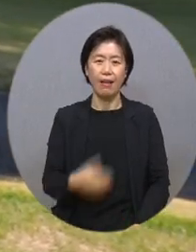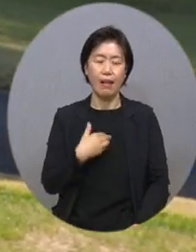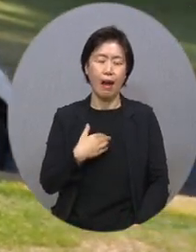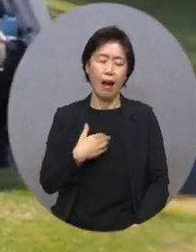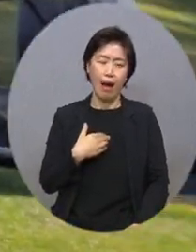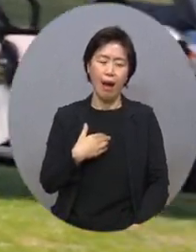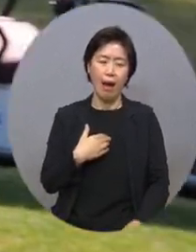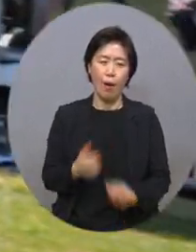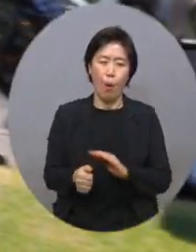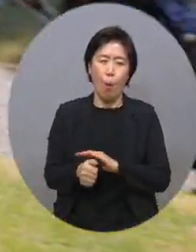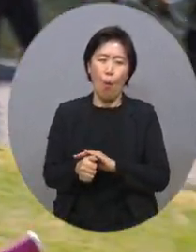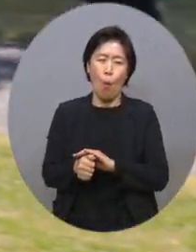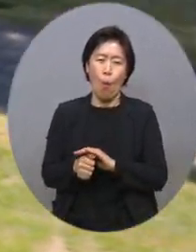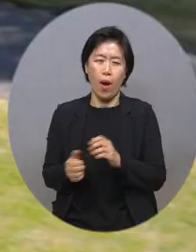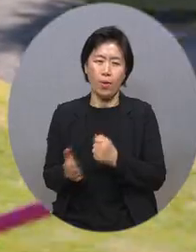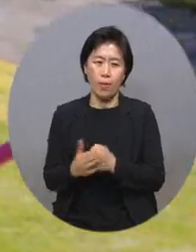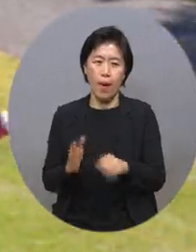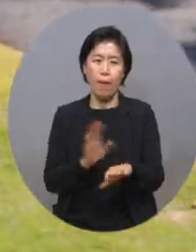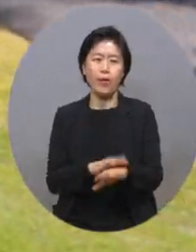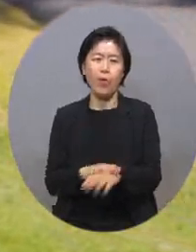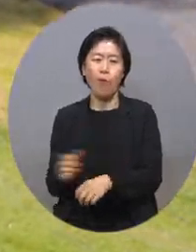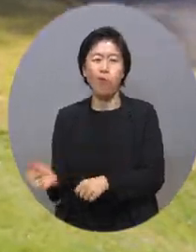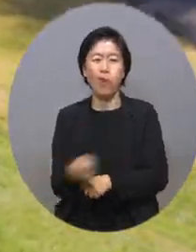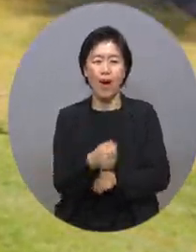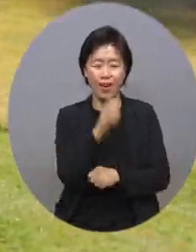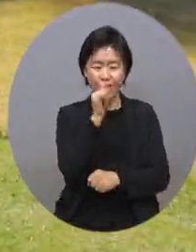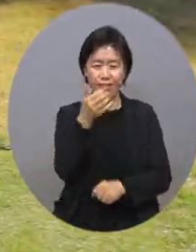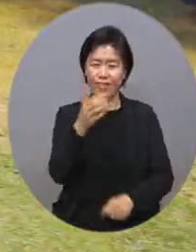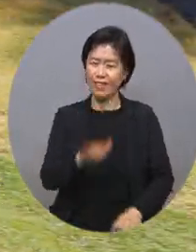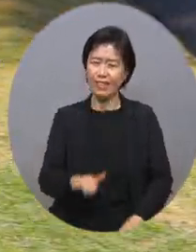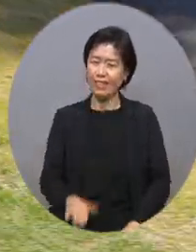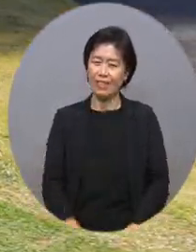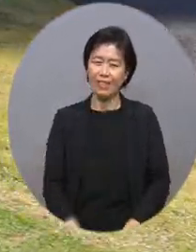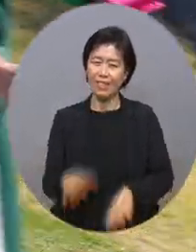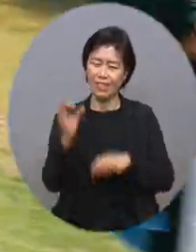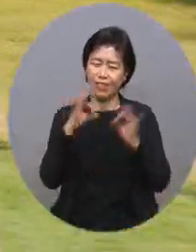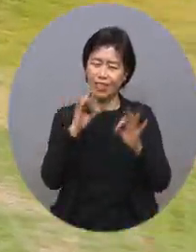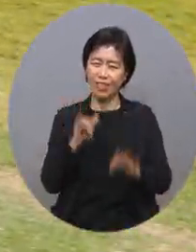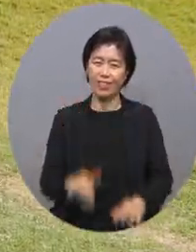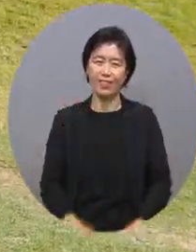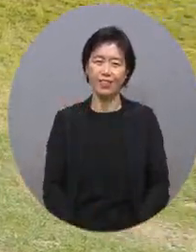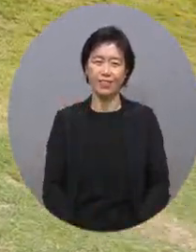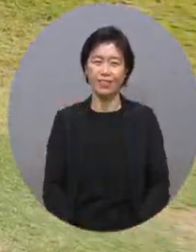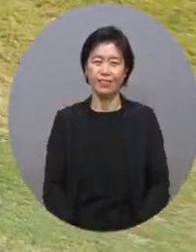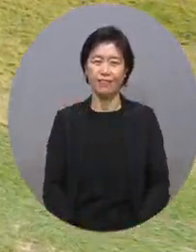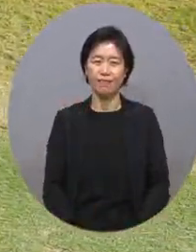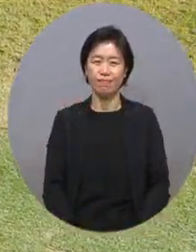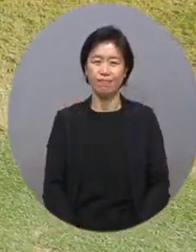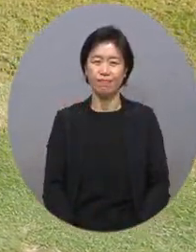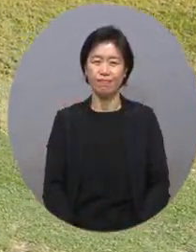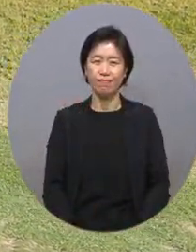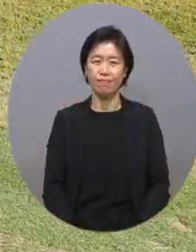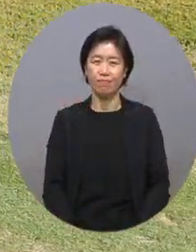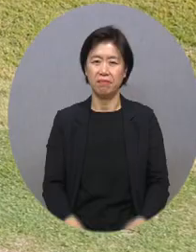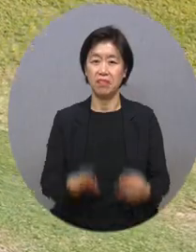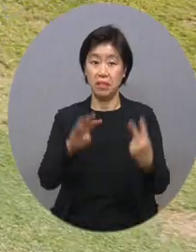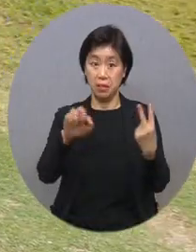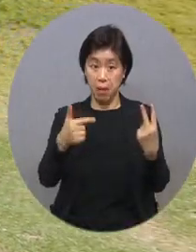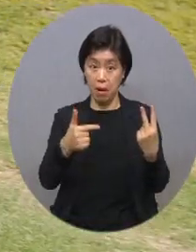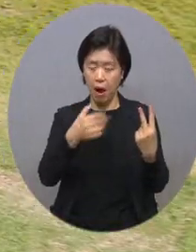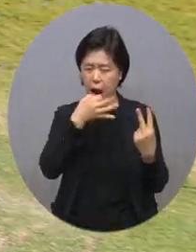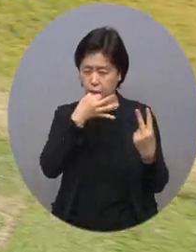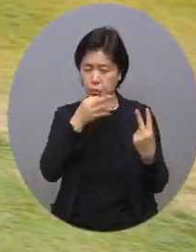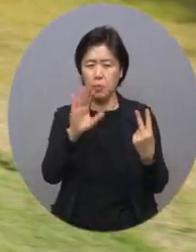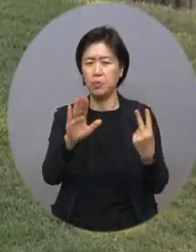왼쪽을 공략했어. 안경 삐뚤어진 게 더 웃겨. 잠깐만. 감사합니다. 착하신 분인 것 같아요.